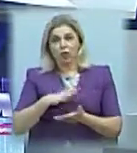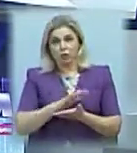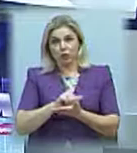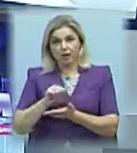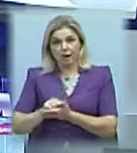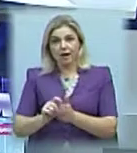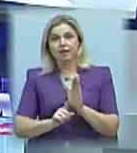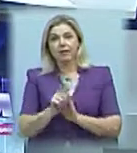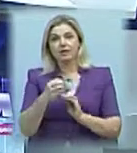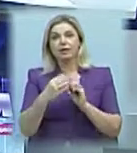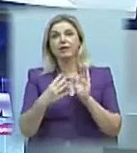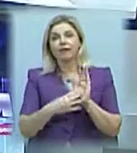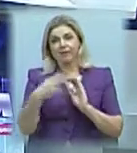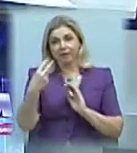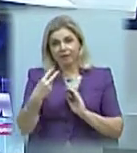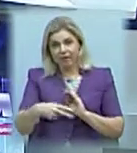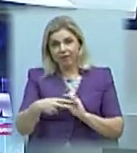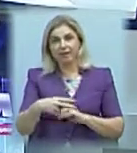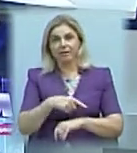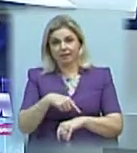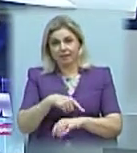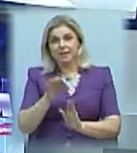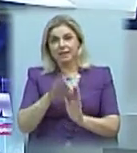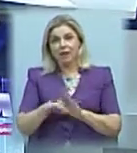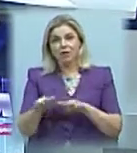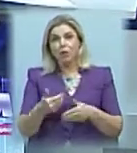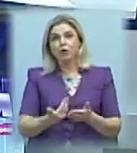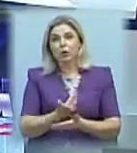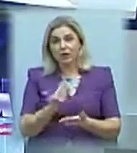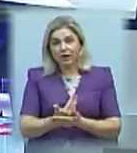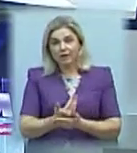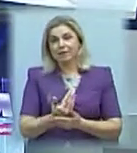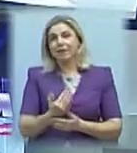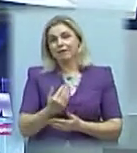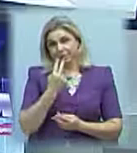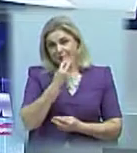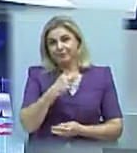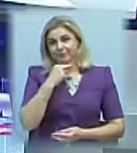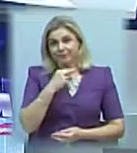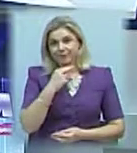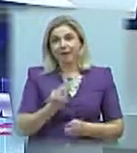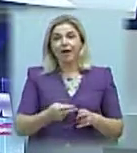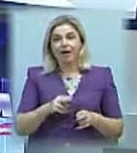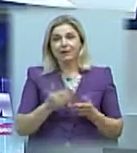Рашевська. Початок прямого ефіру вже о 19:20 одразу після новин, тож не пропустіть. І це